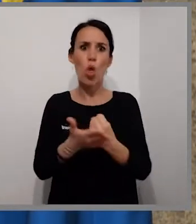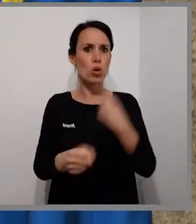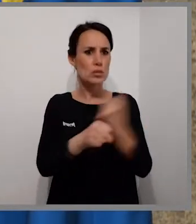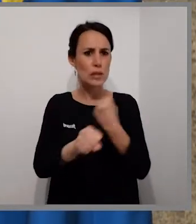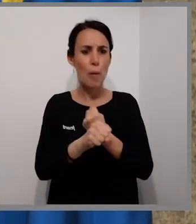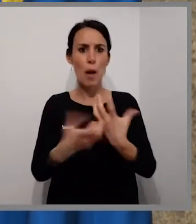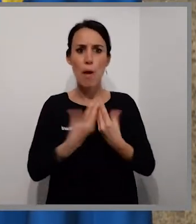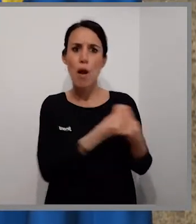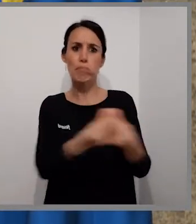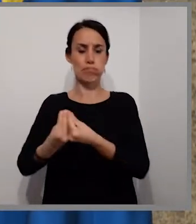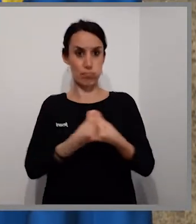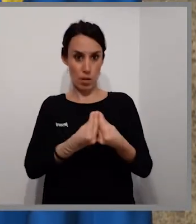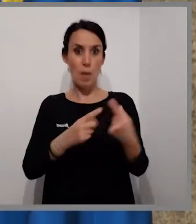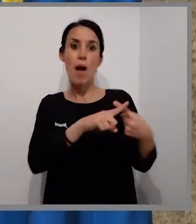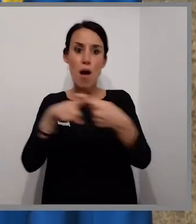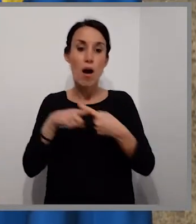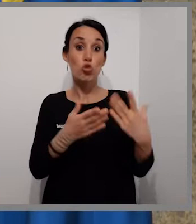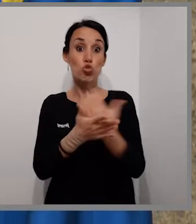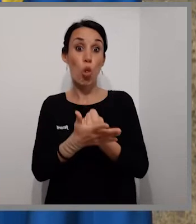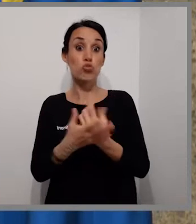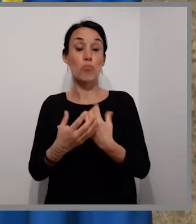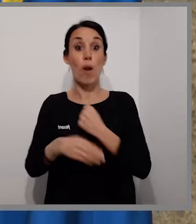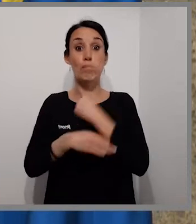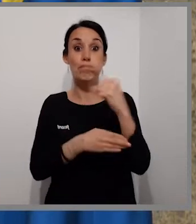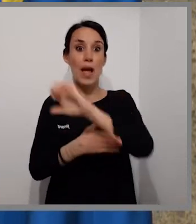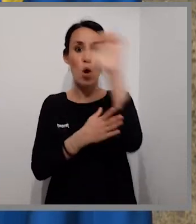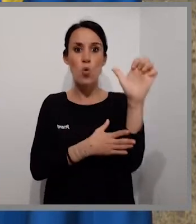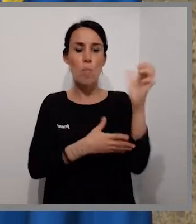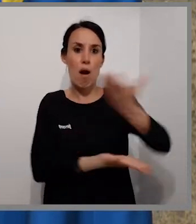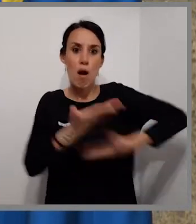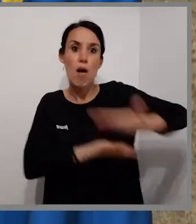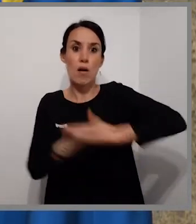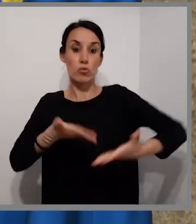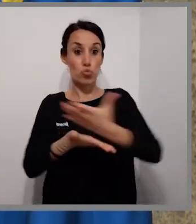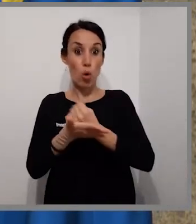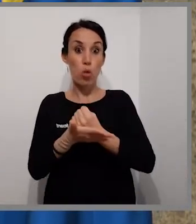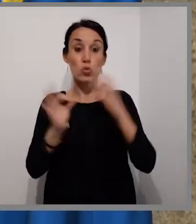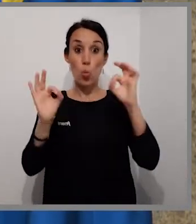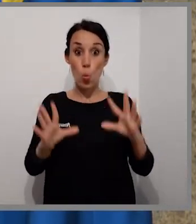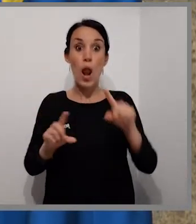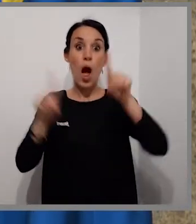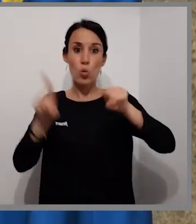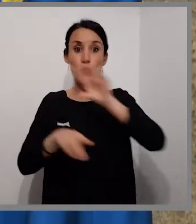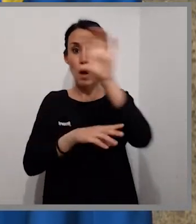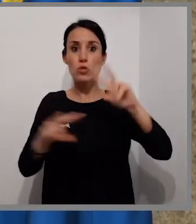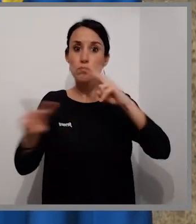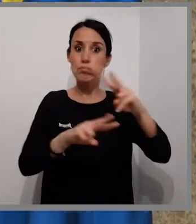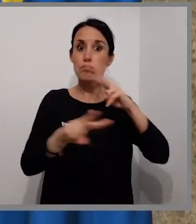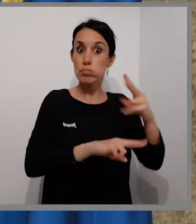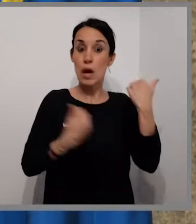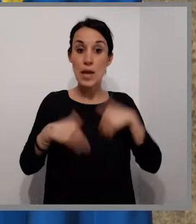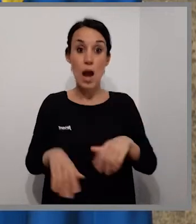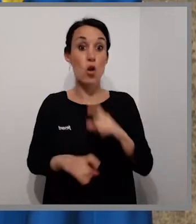tots per generar un caldo de cultiu favorable en el conjunt d'Europa a aquesta posició que està sent contestada per alguns